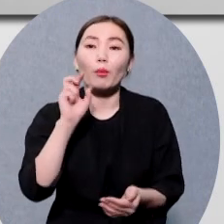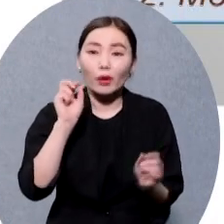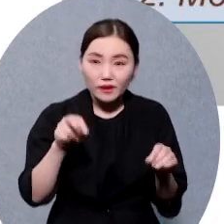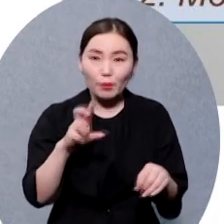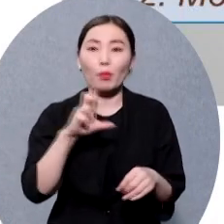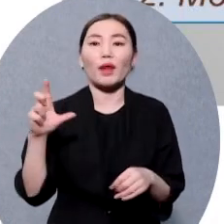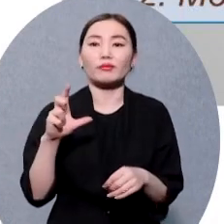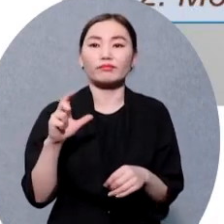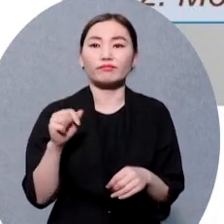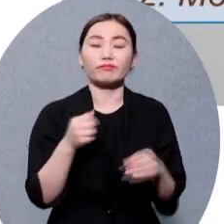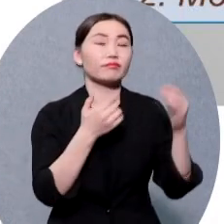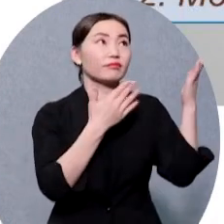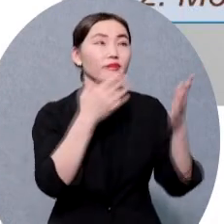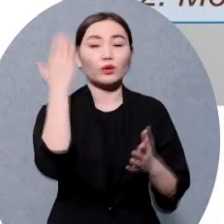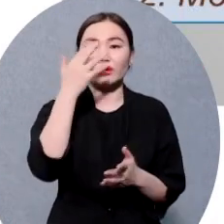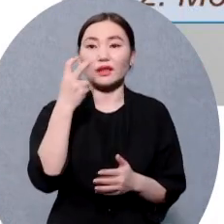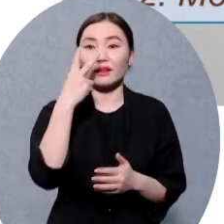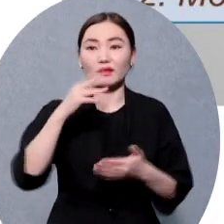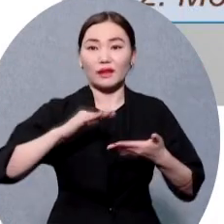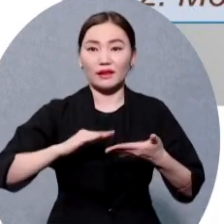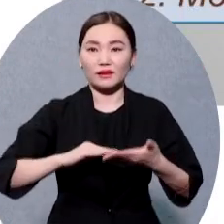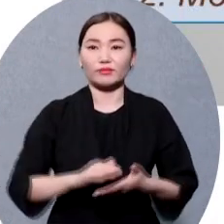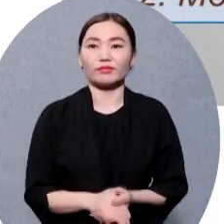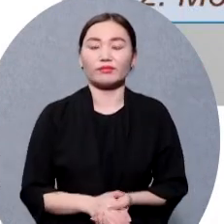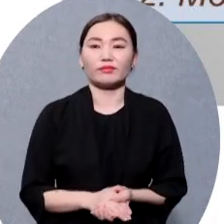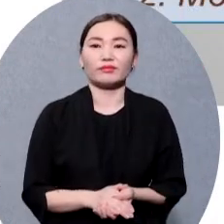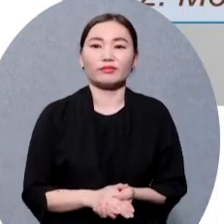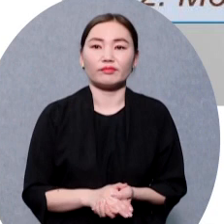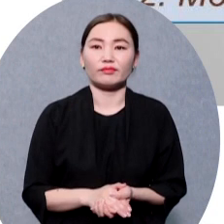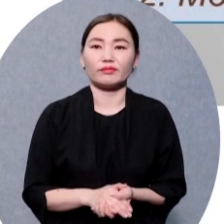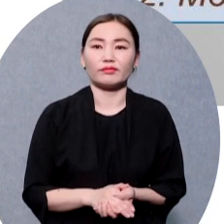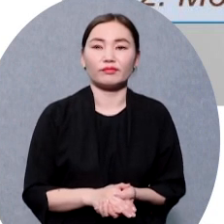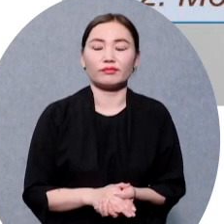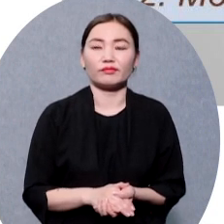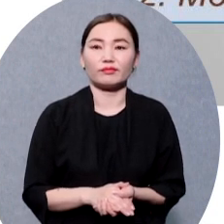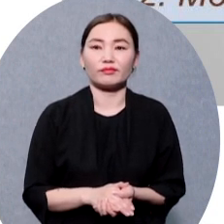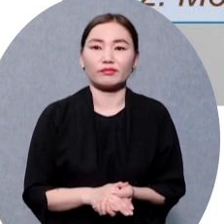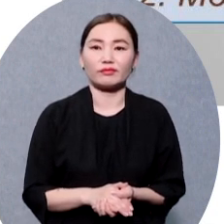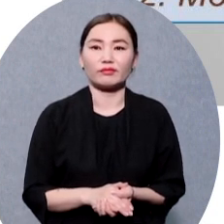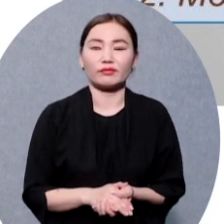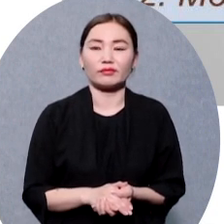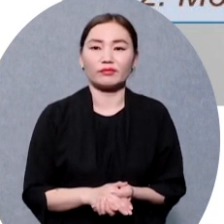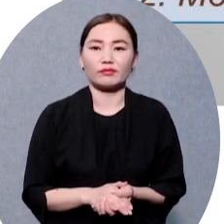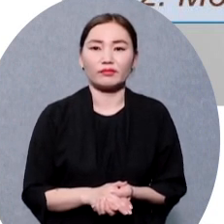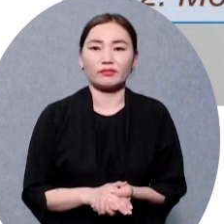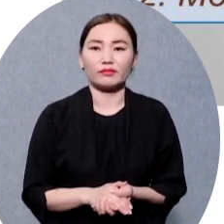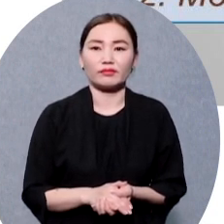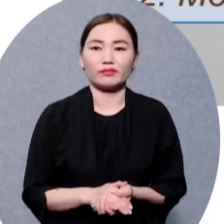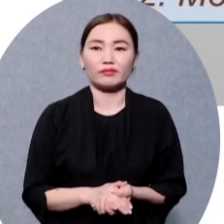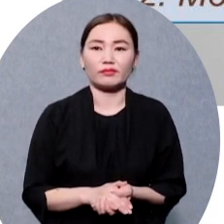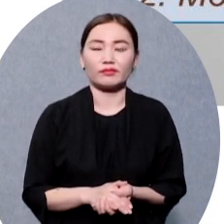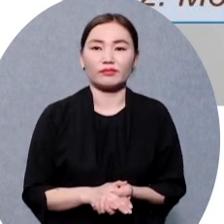хэрэгтэй. Ягд Монгол бурхны шашин дэлгэрэхтэй ийм хүчтэй бас өргөн дэлгэрсэн юм гэдгийг бүгдээрээ одоо энэ